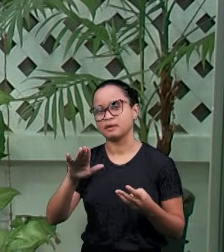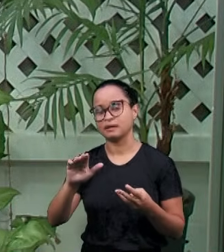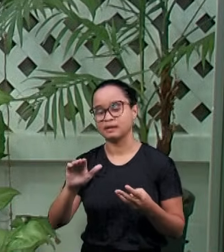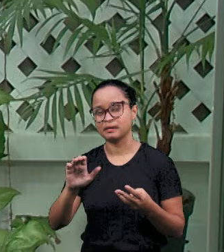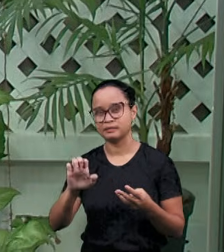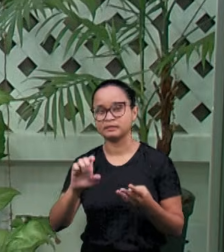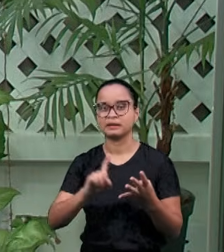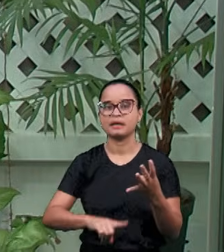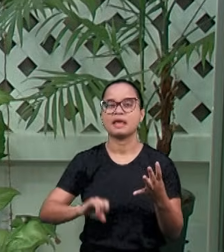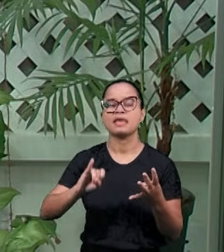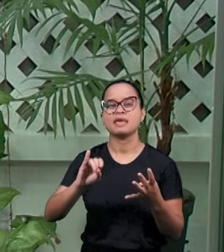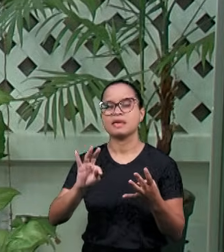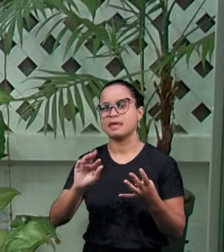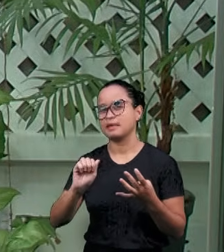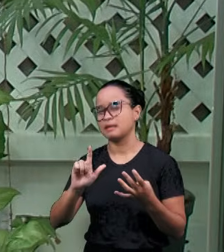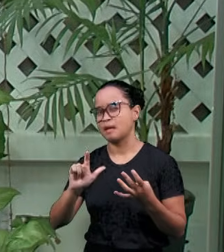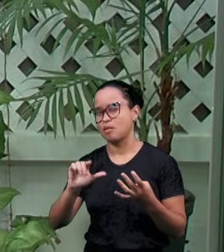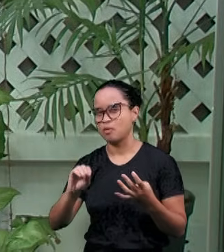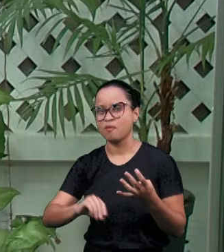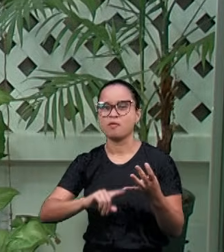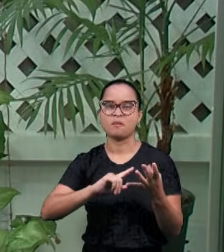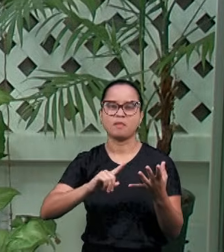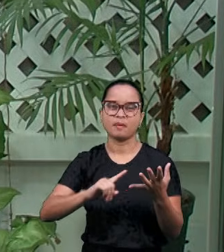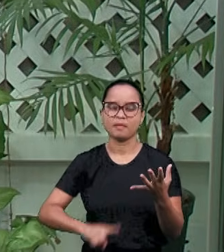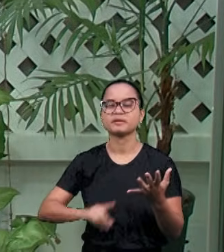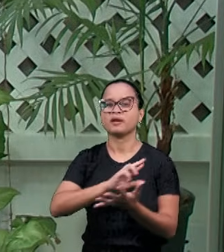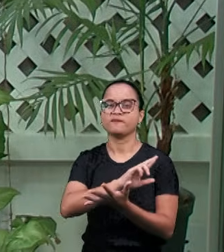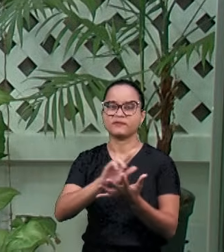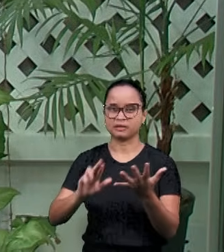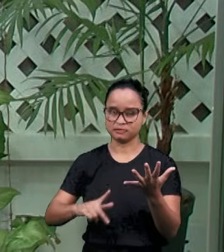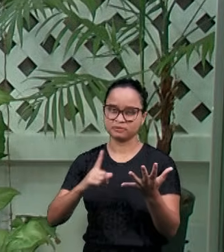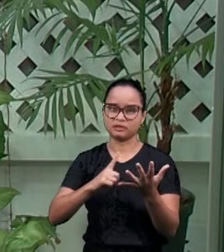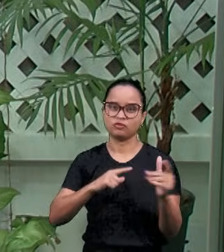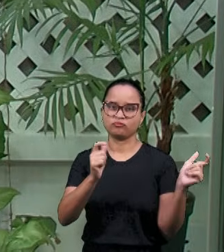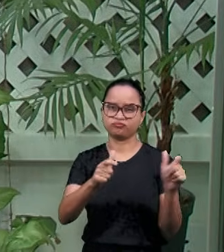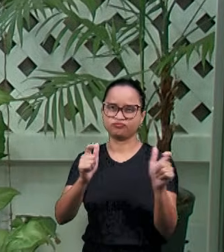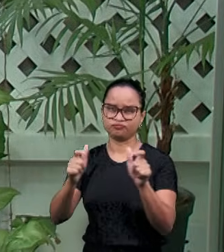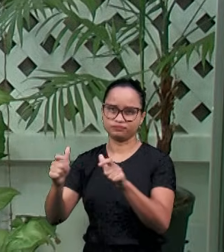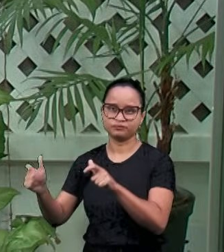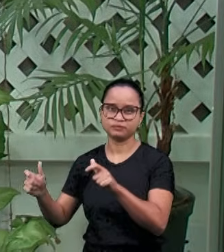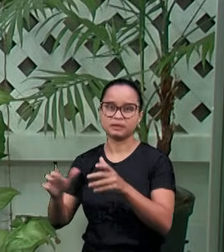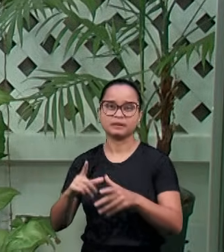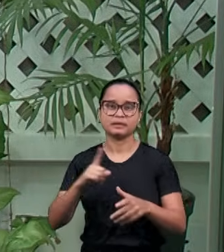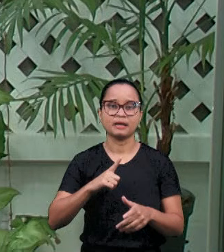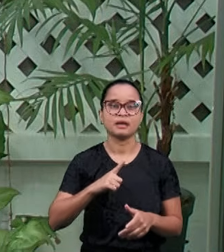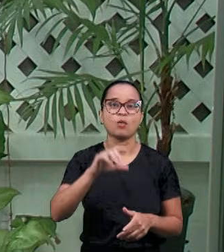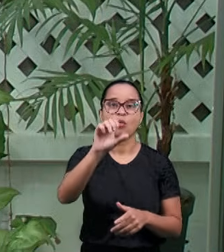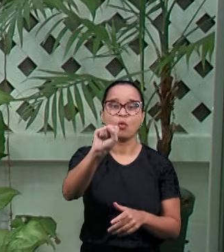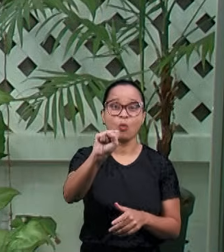Alex, Anessa, Mathieu, beaucoup d'endroits. Juste pour que vous puissiez avoir une idée,